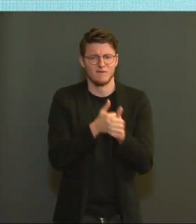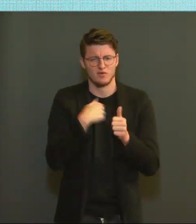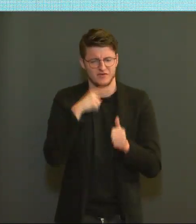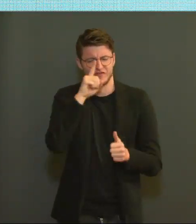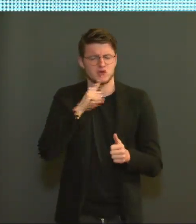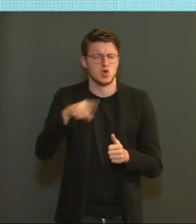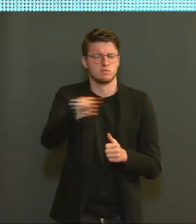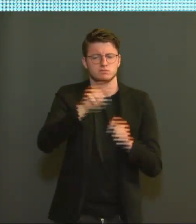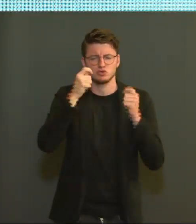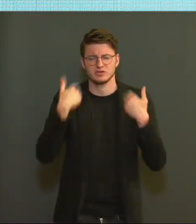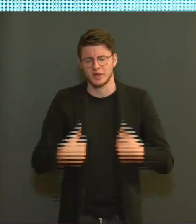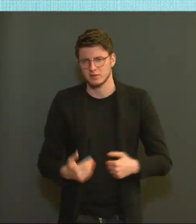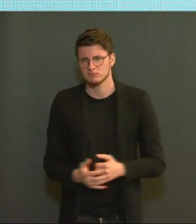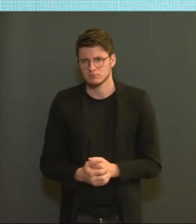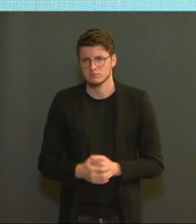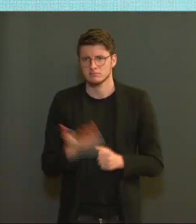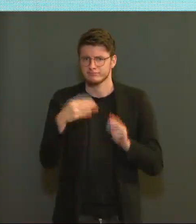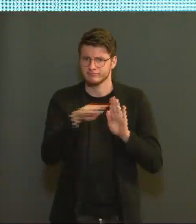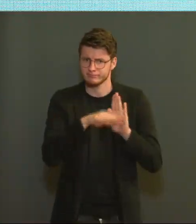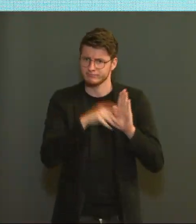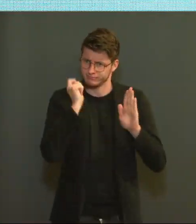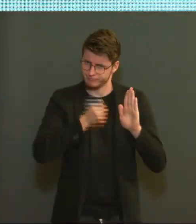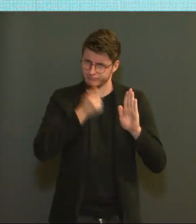om ze te respecteren voor hun naasten.